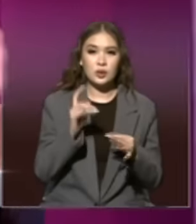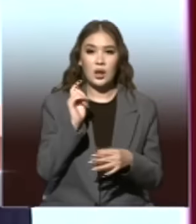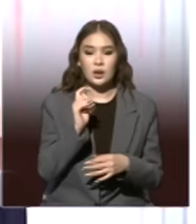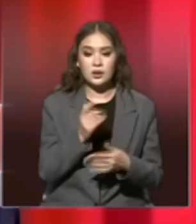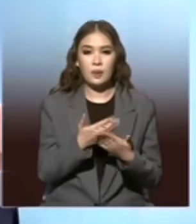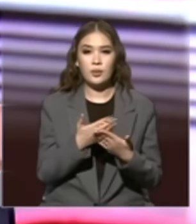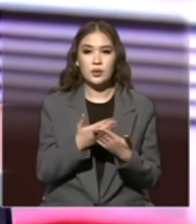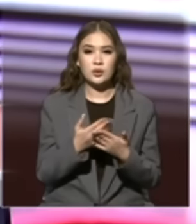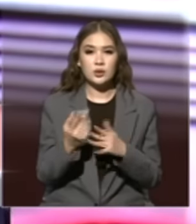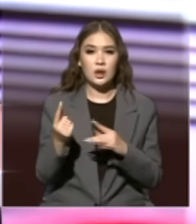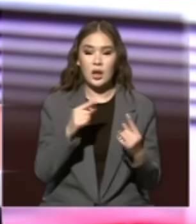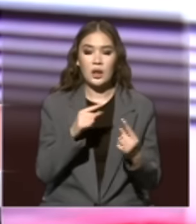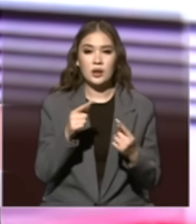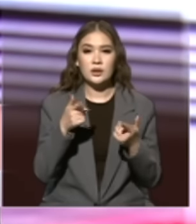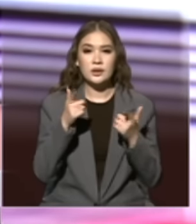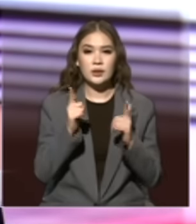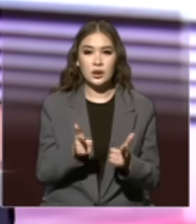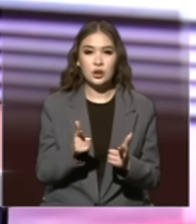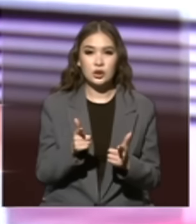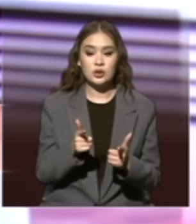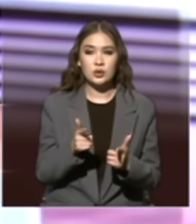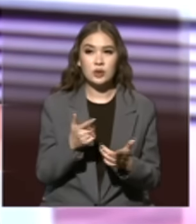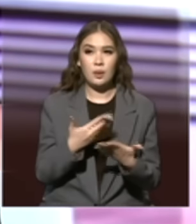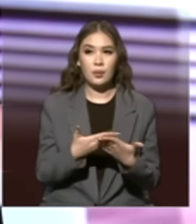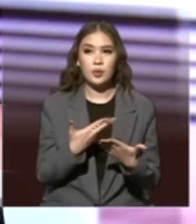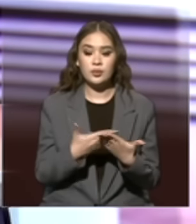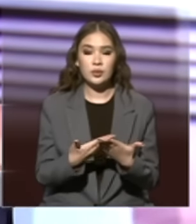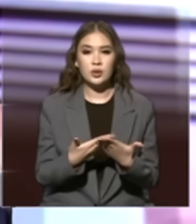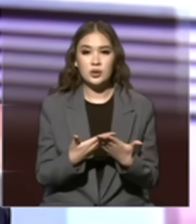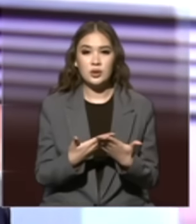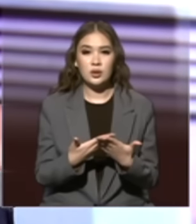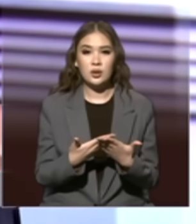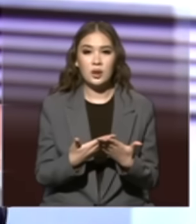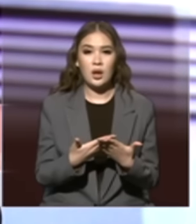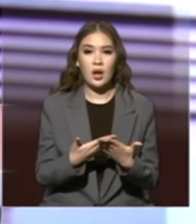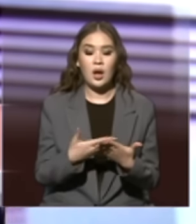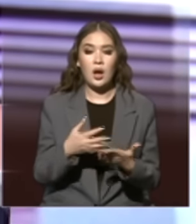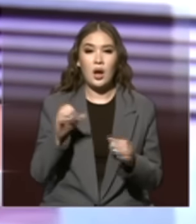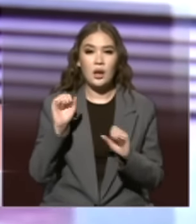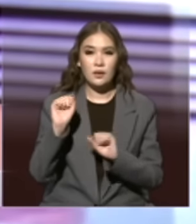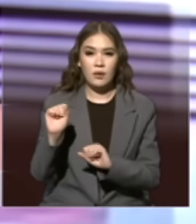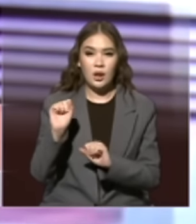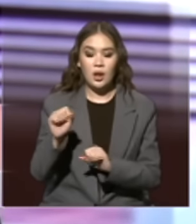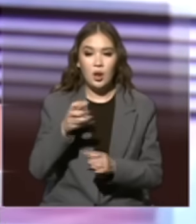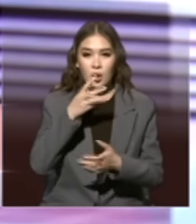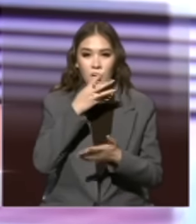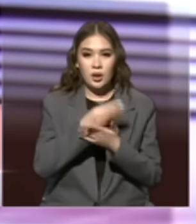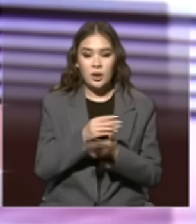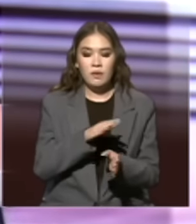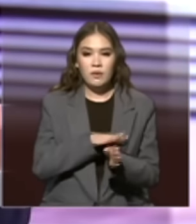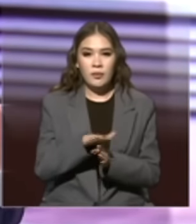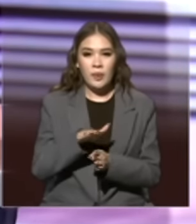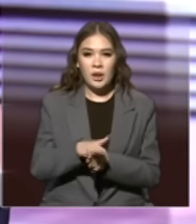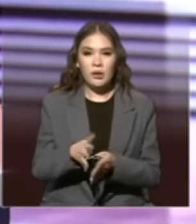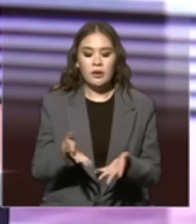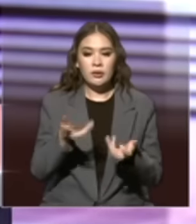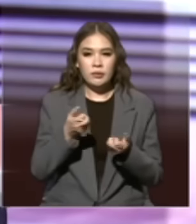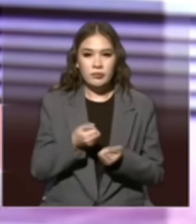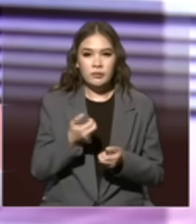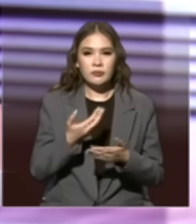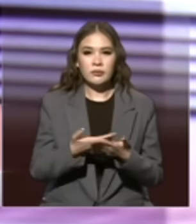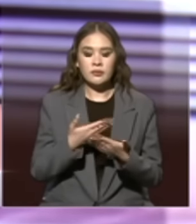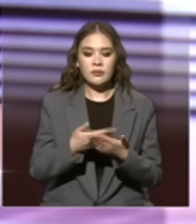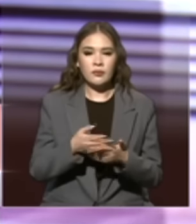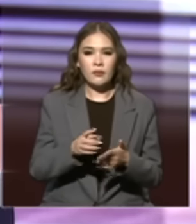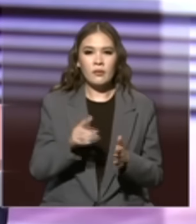адвокаттың арасында келісімшарт болады. Сол келісімшарт бойынша адвокат өзіне міндет алады. Міндет алғаннан кейін